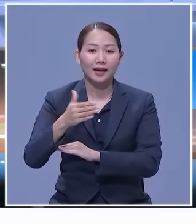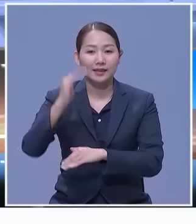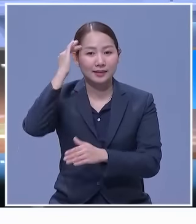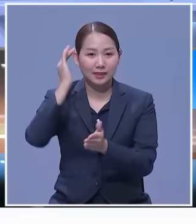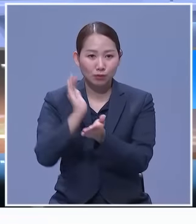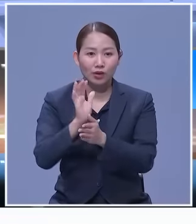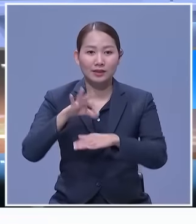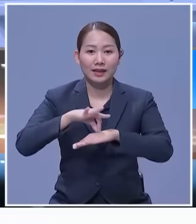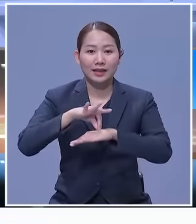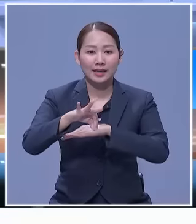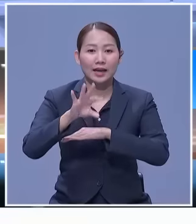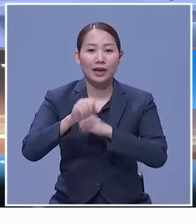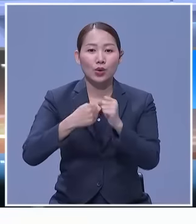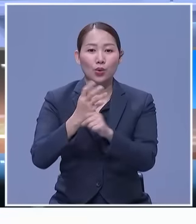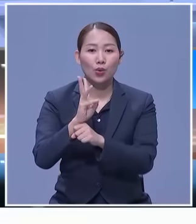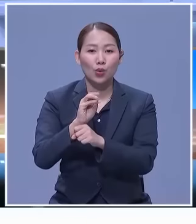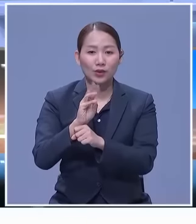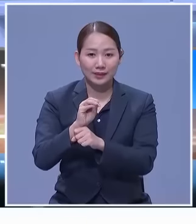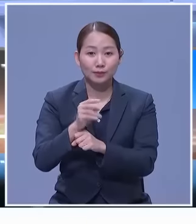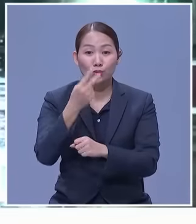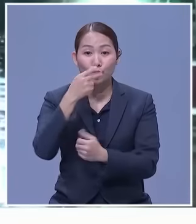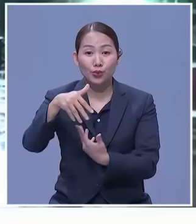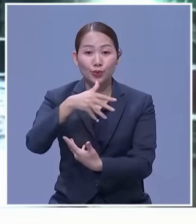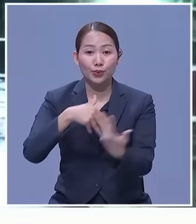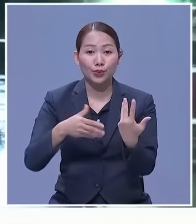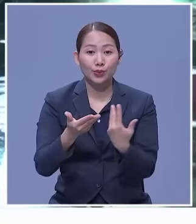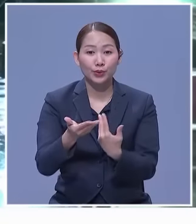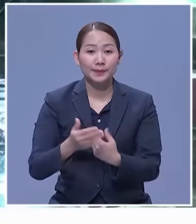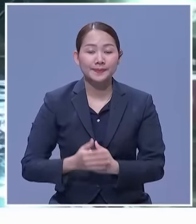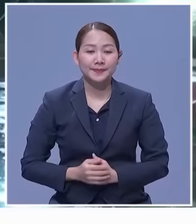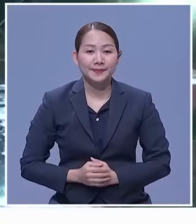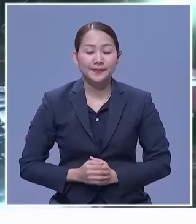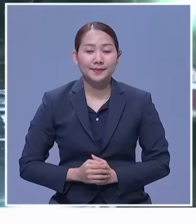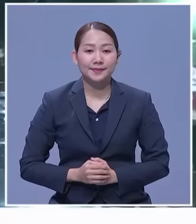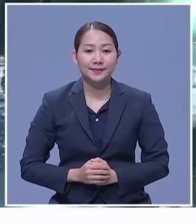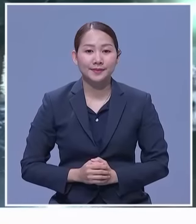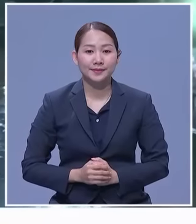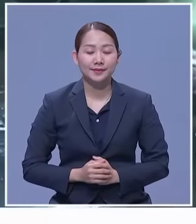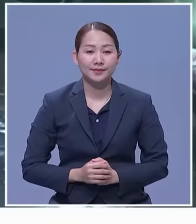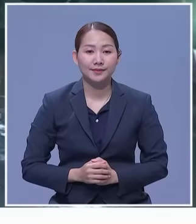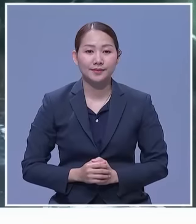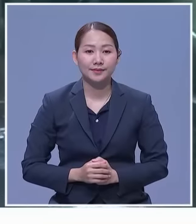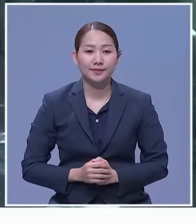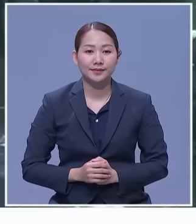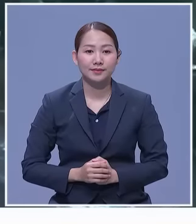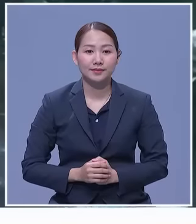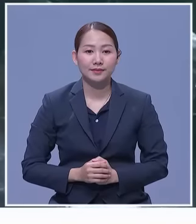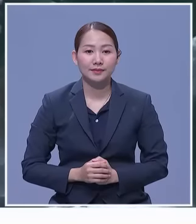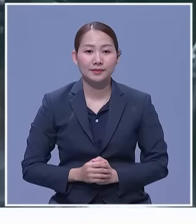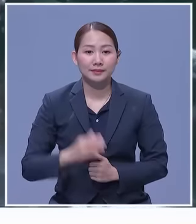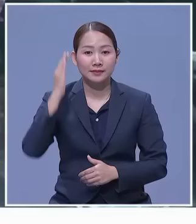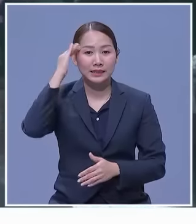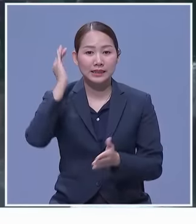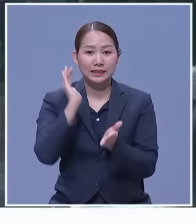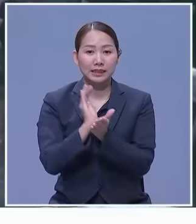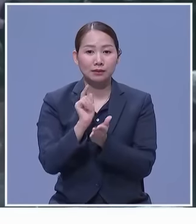ยากาศจะเป็นยังไงไปติดตามกันค่ะ อีกครั้งท่านเป็นผู้ที่เริ่มในการนำปืนช็อตไฟฟ้าหรือว่าเทเซอร์กันนะครับเข้ามาใช้ง